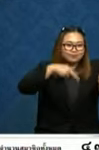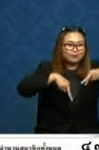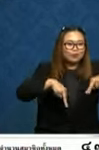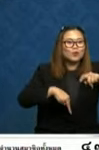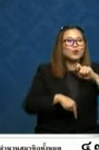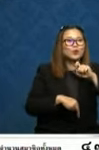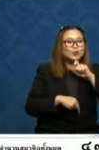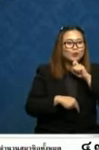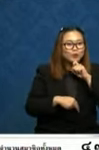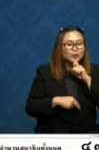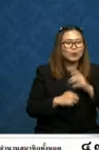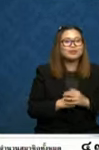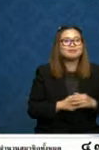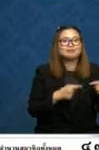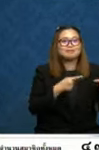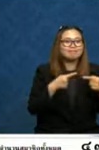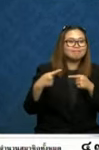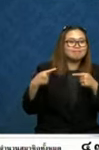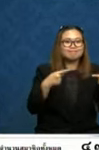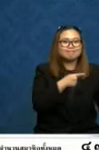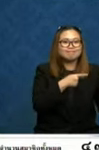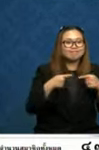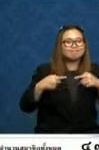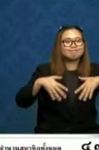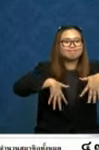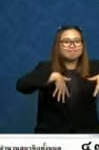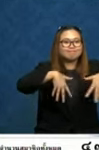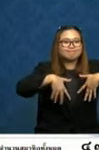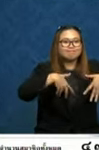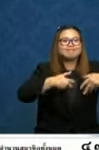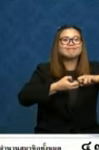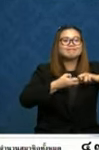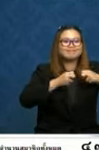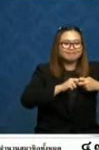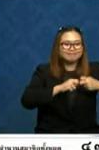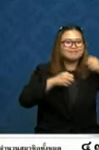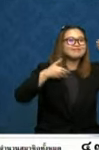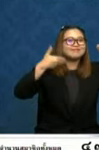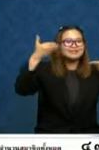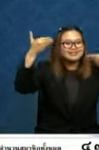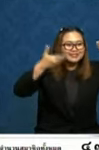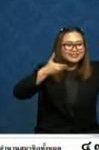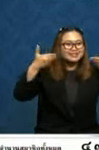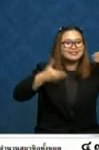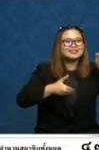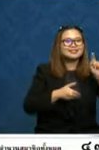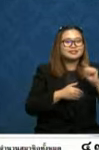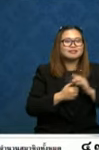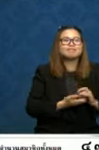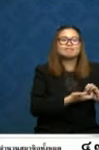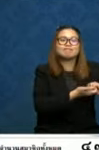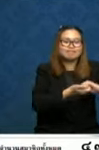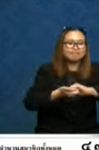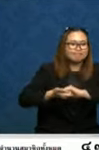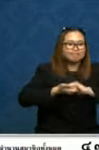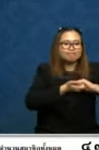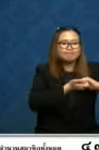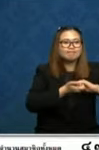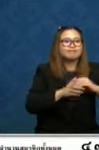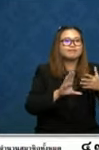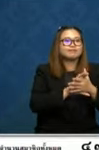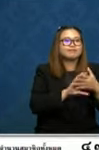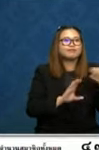แย้งกับประชาชนในพื้นที่ภายใต้กิจกรรมที่เรียกว่าสร้างความสมานฉันท์นะครับขอสไลด์ด้วย